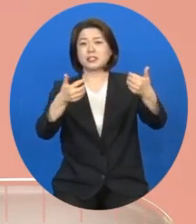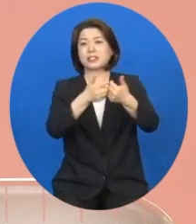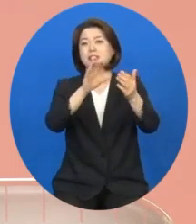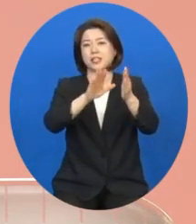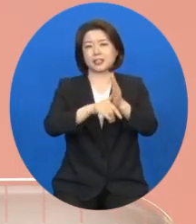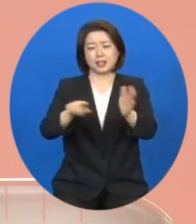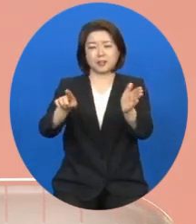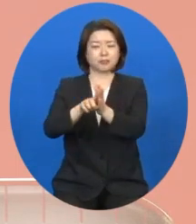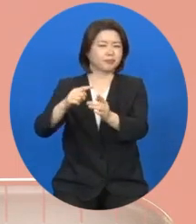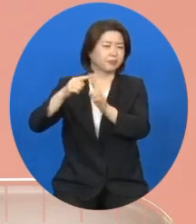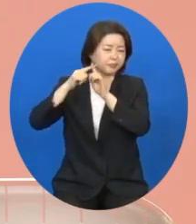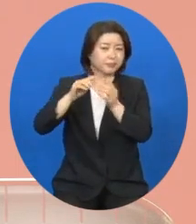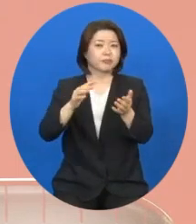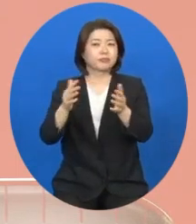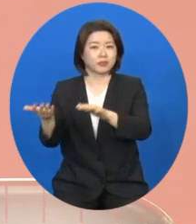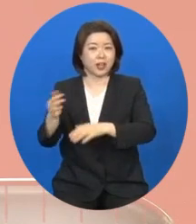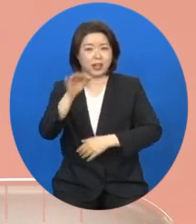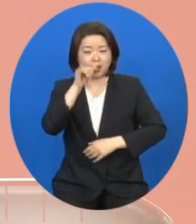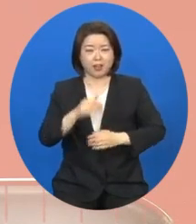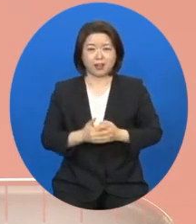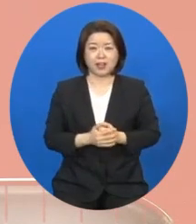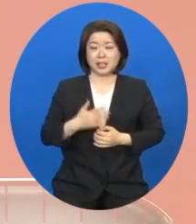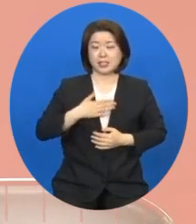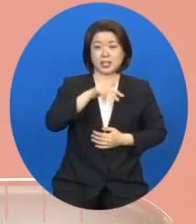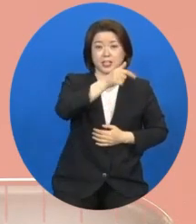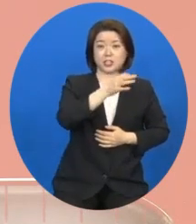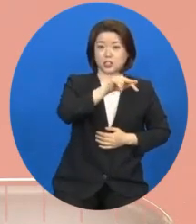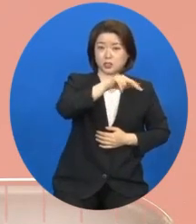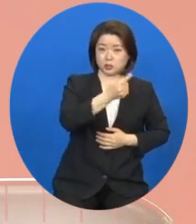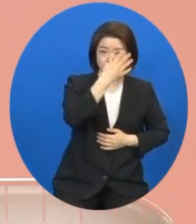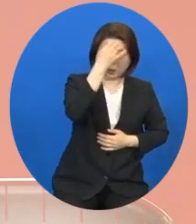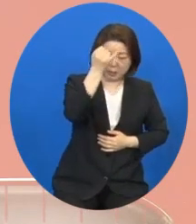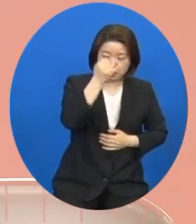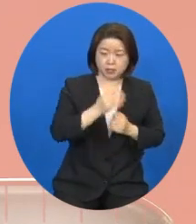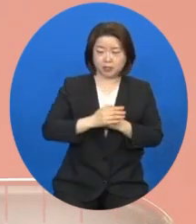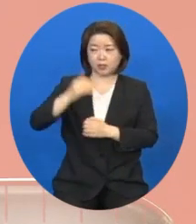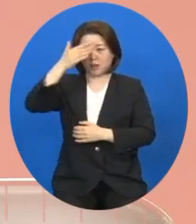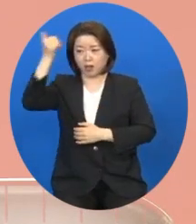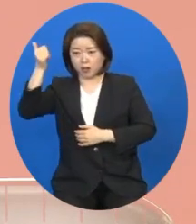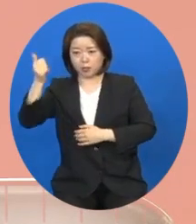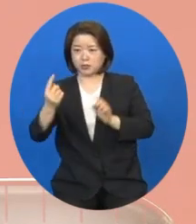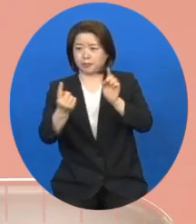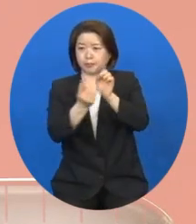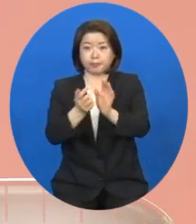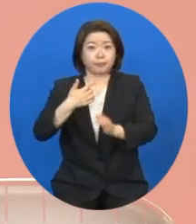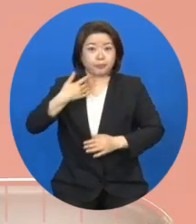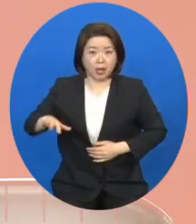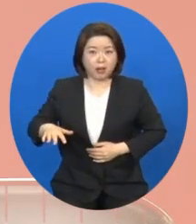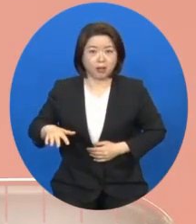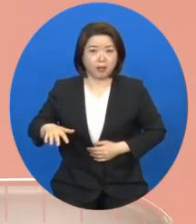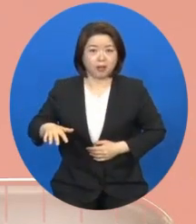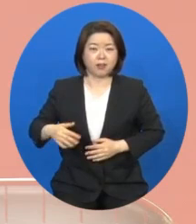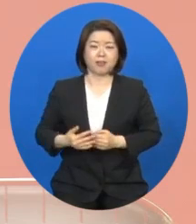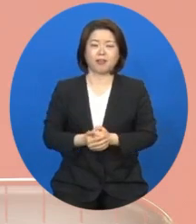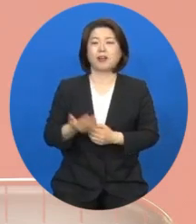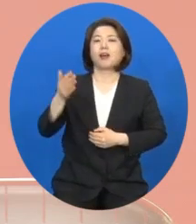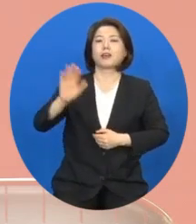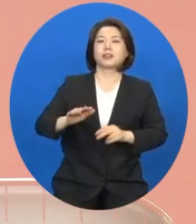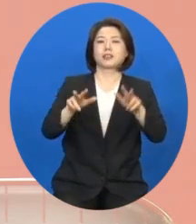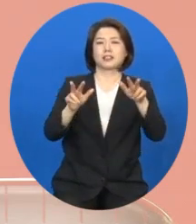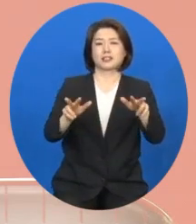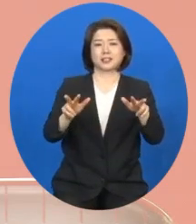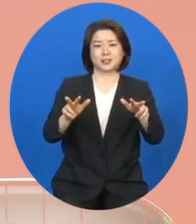순교하셨어요. 저는 저희 증조할머니와 할아버지를 전혀 만나본 적이 없습니다. 그런데